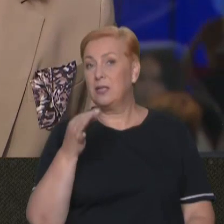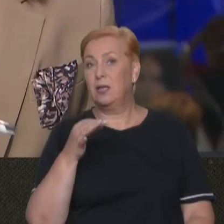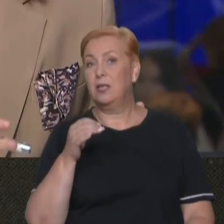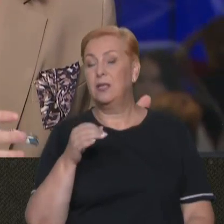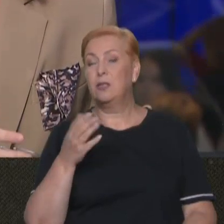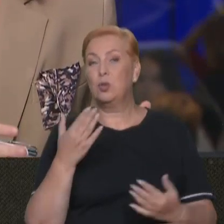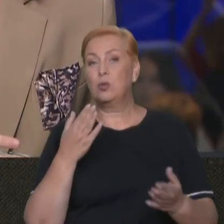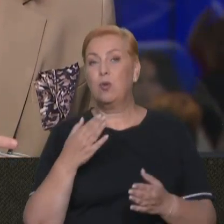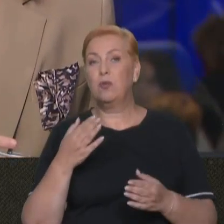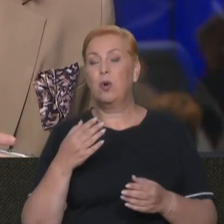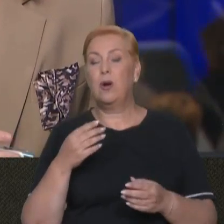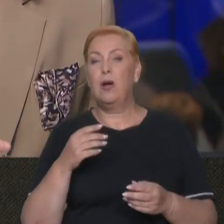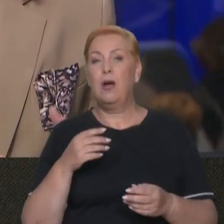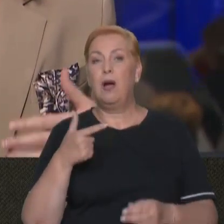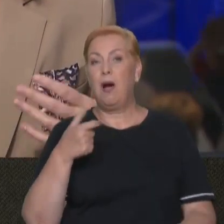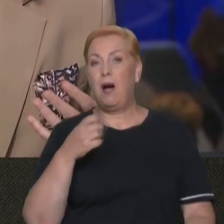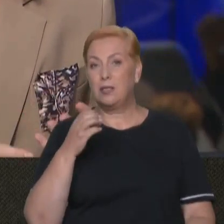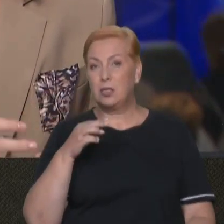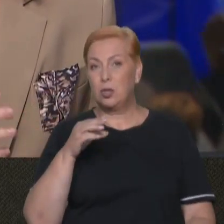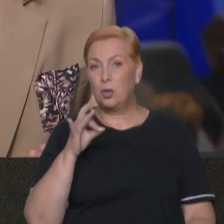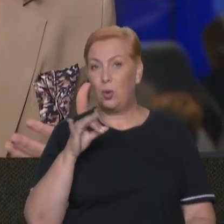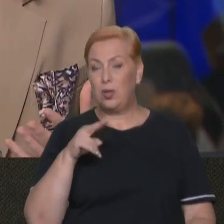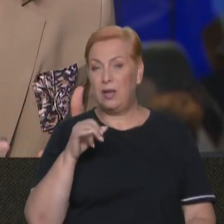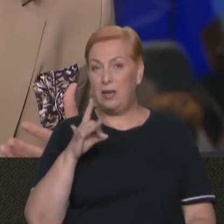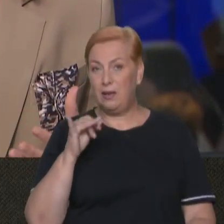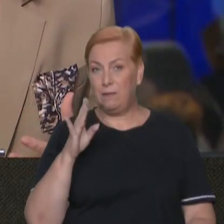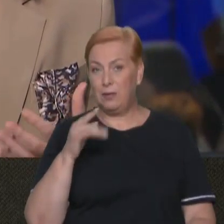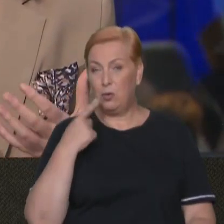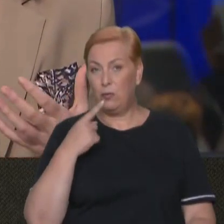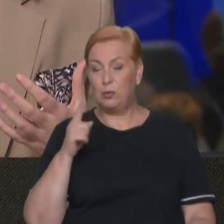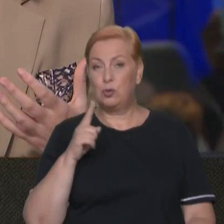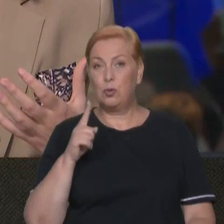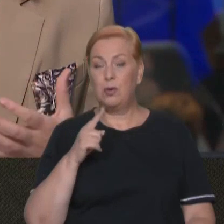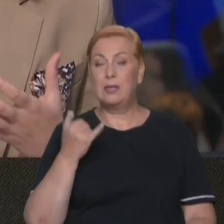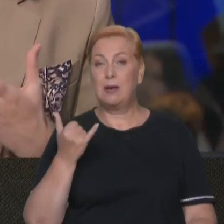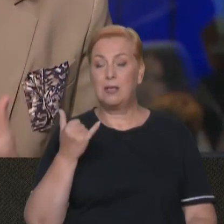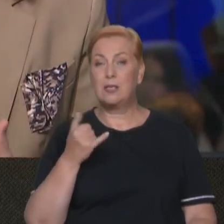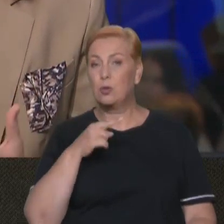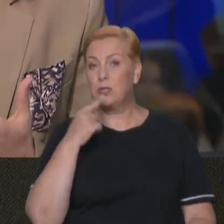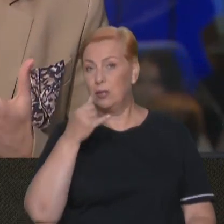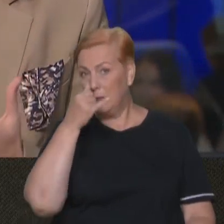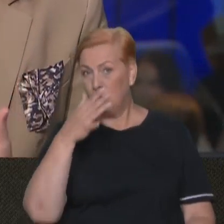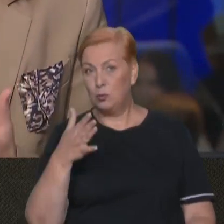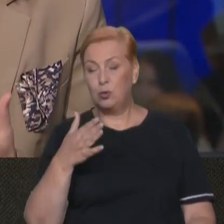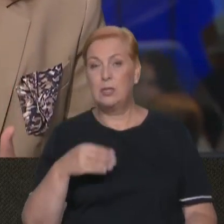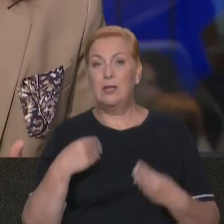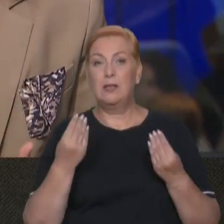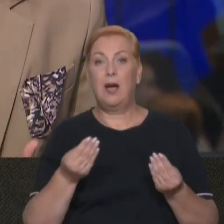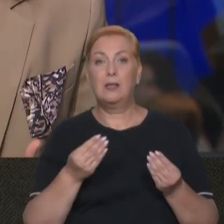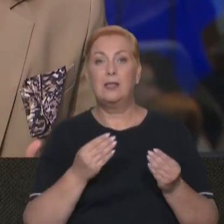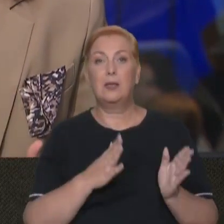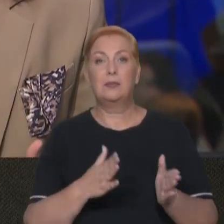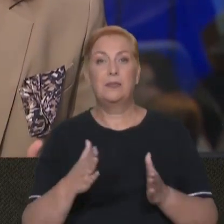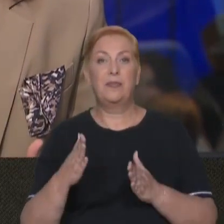гастролерів у тому ж центрі національного спротиву повідомляють що наразі росіяни не можуть дати ладу окупаційним